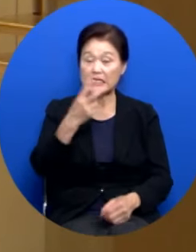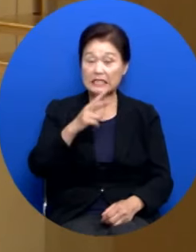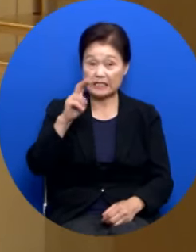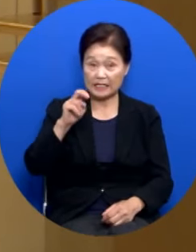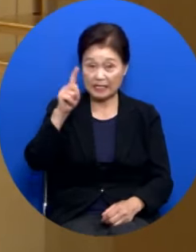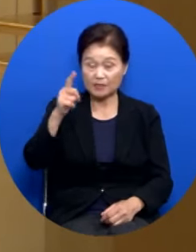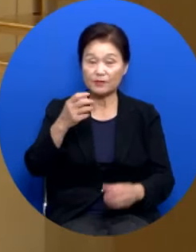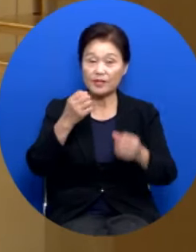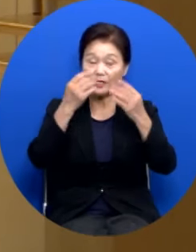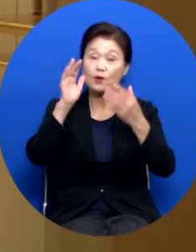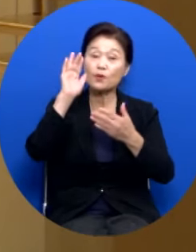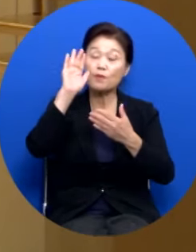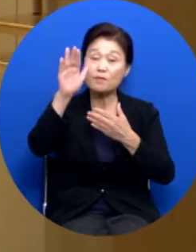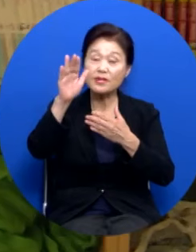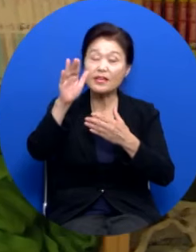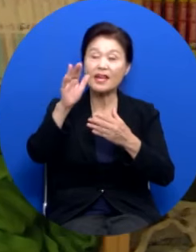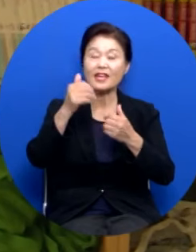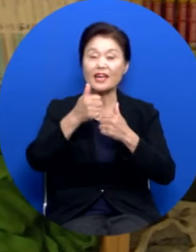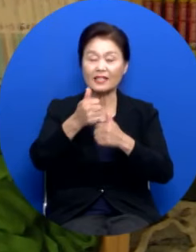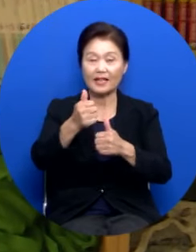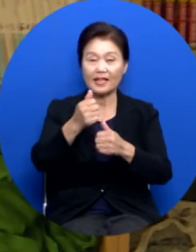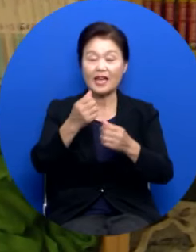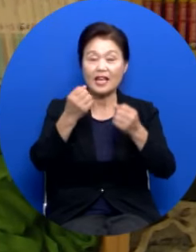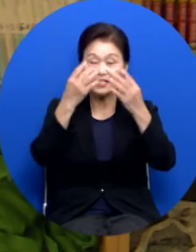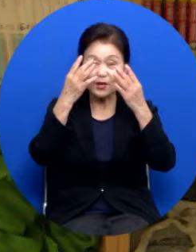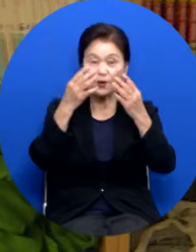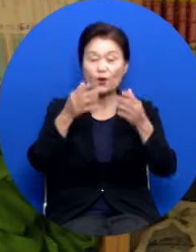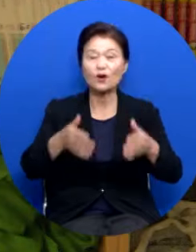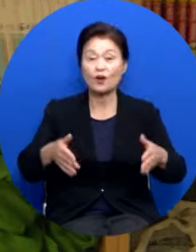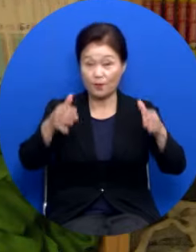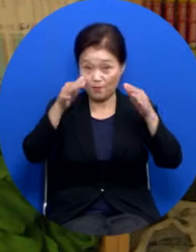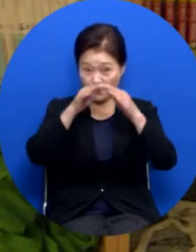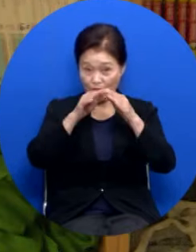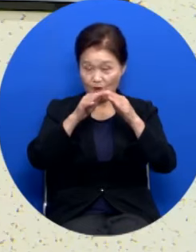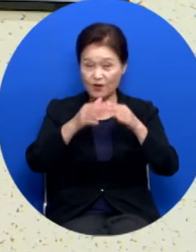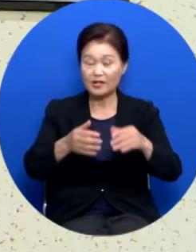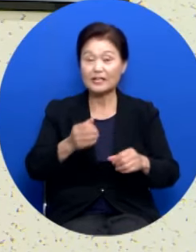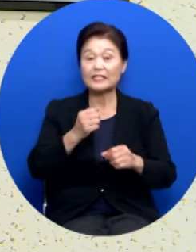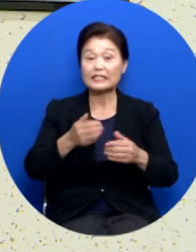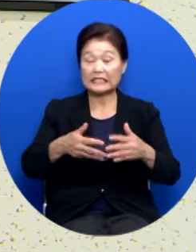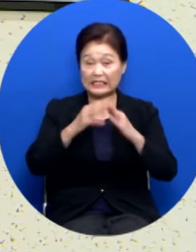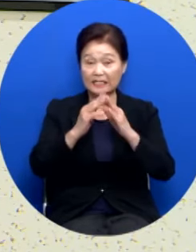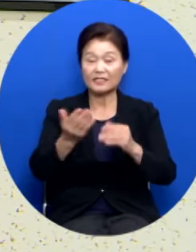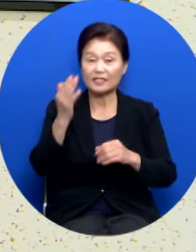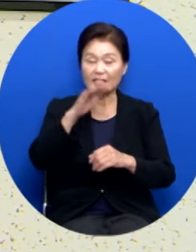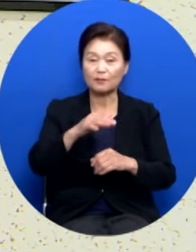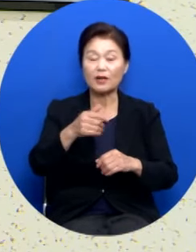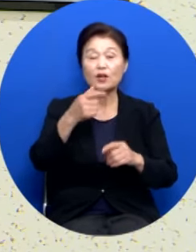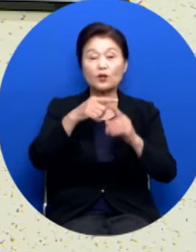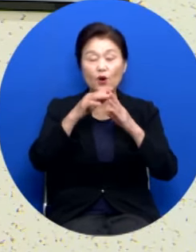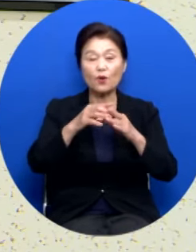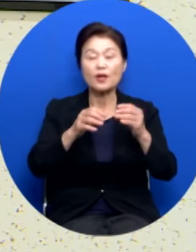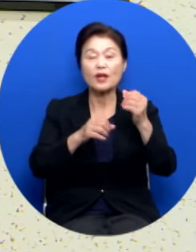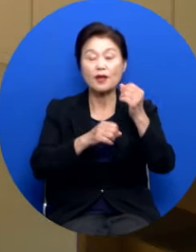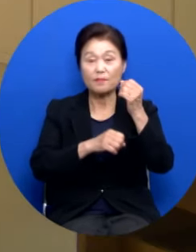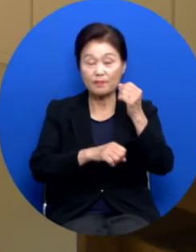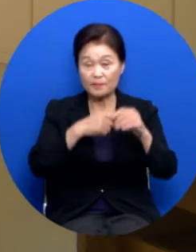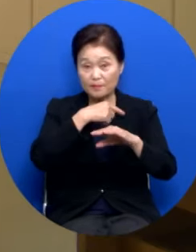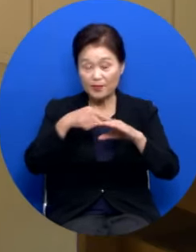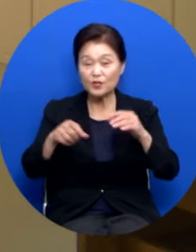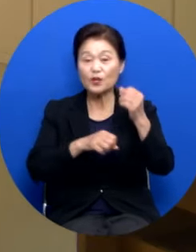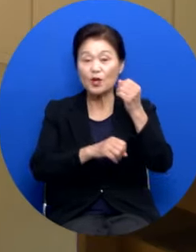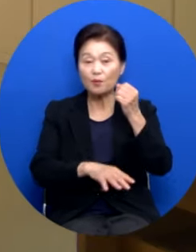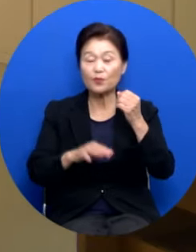2021년 새로운 미래에 발맞춰 신식 건물인 비전관을 건축했지만 교회는 민족의 뿌리이며 자긍심인 수원